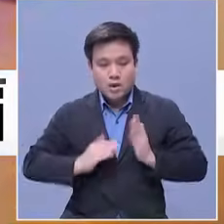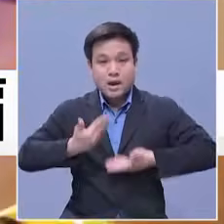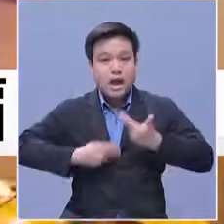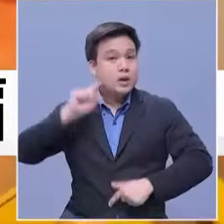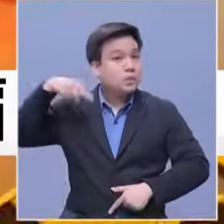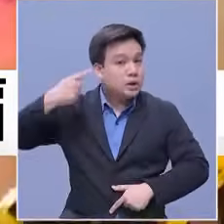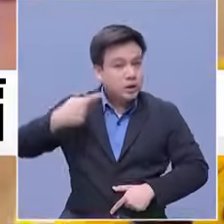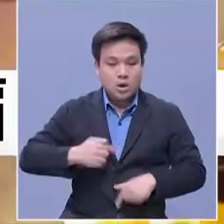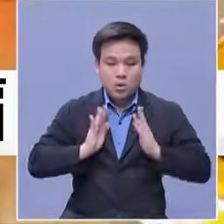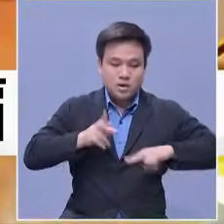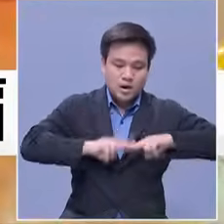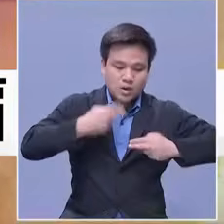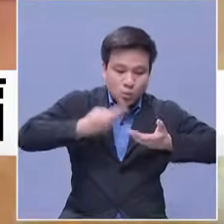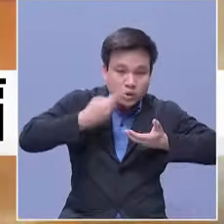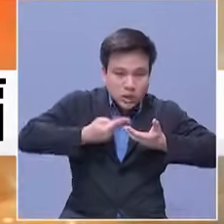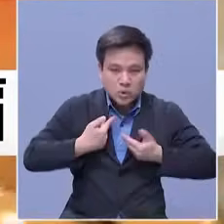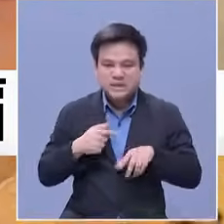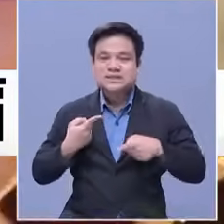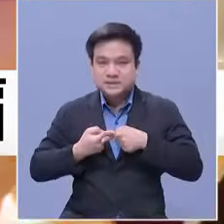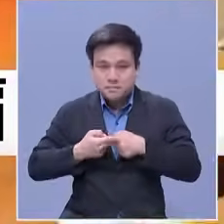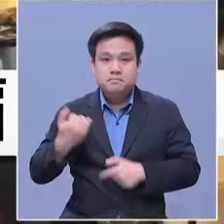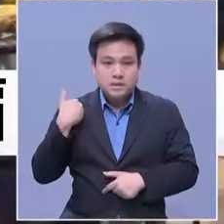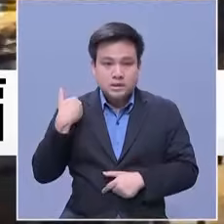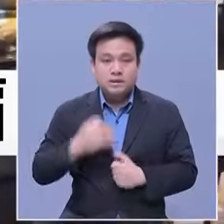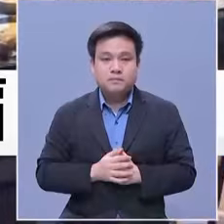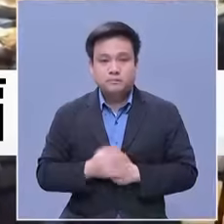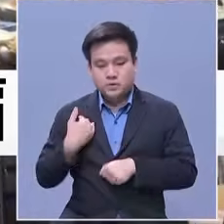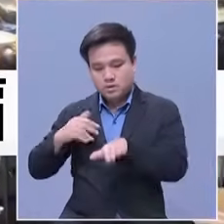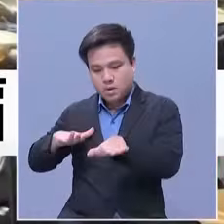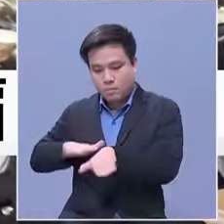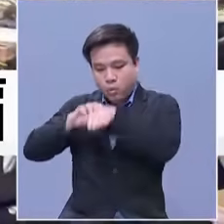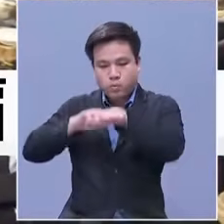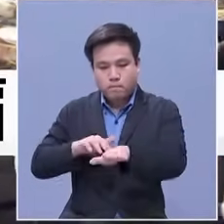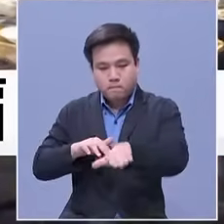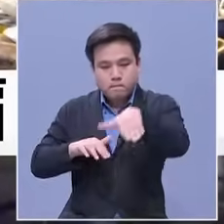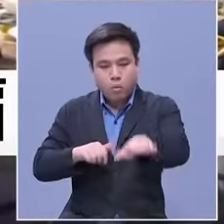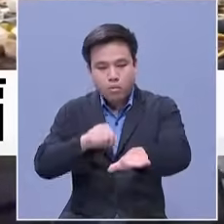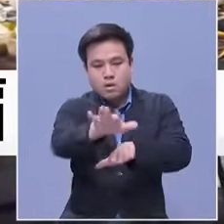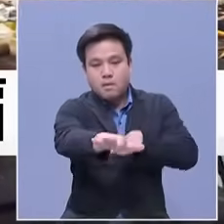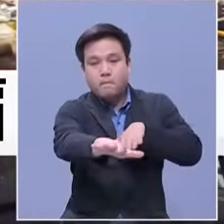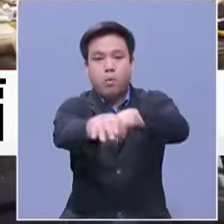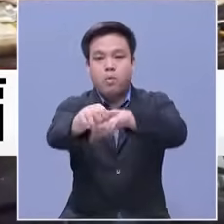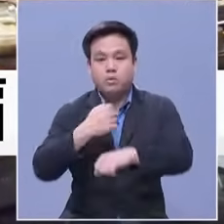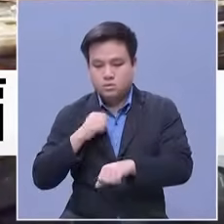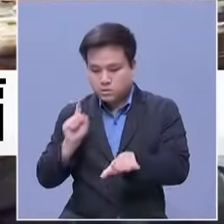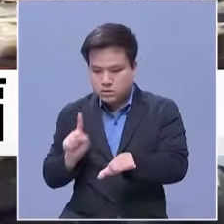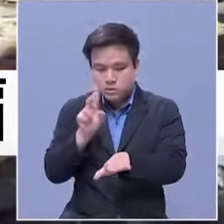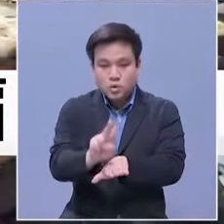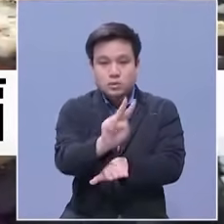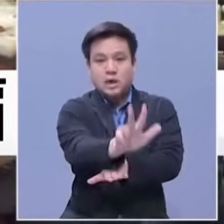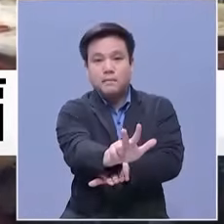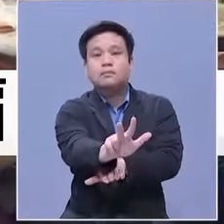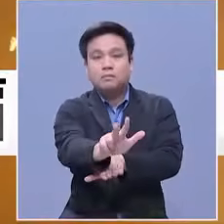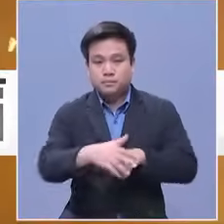อกจากนั้นยังไปชนท้ายรถเก๋งนิสสันอีกคันหนึ่งด้วยจนท้ายรถนี่พังยับเยินเลยส่วนคนขับรถ Fortuner ก็